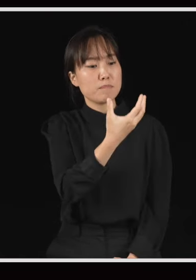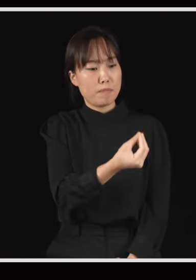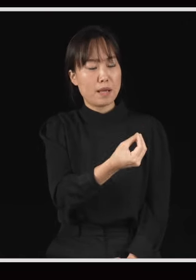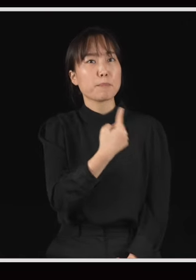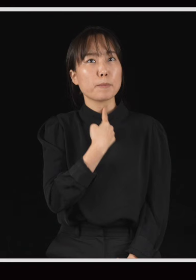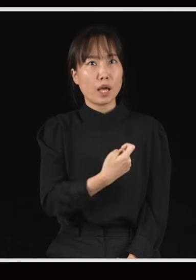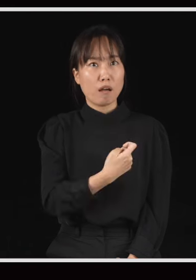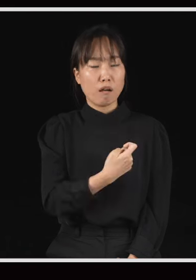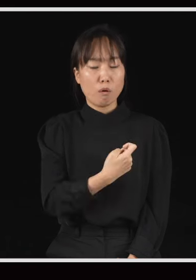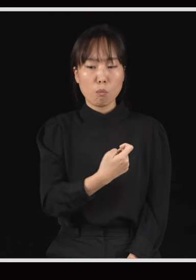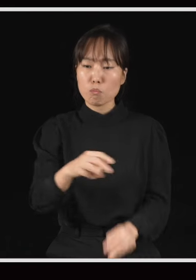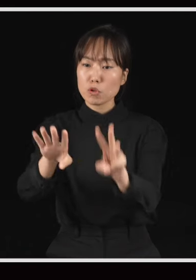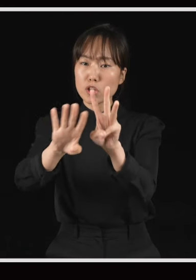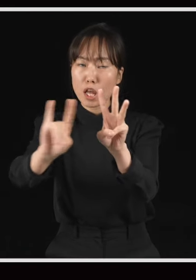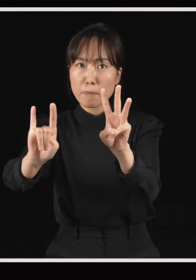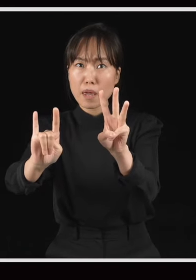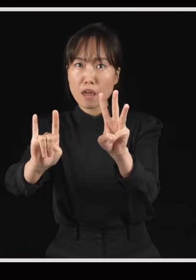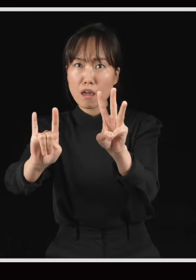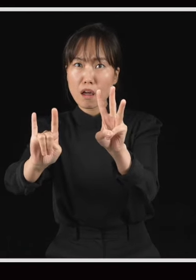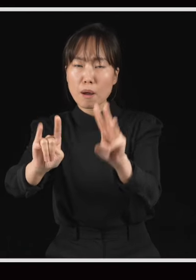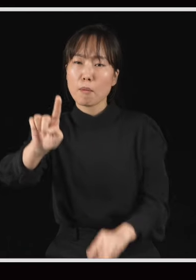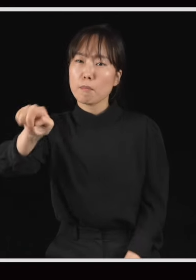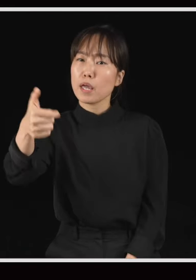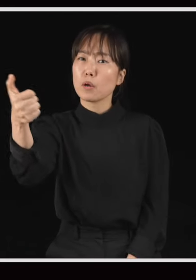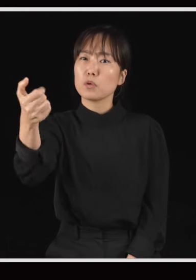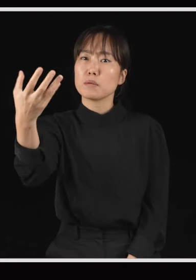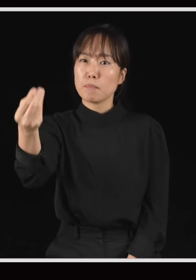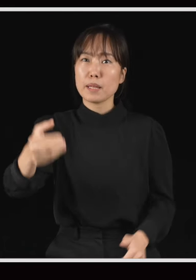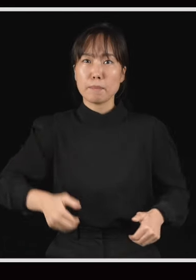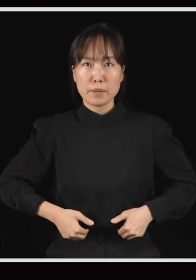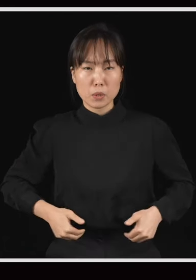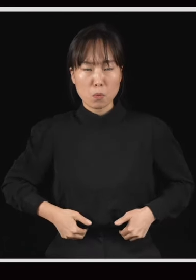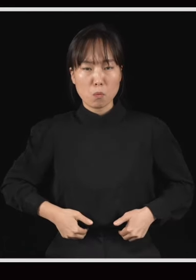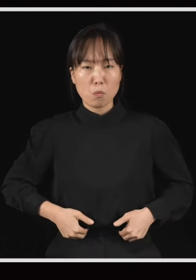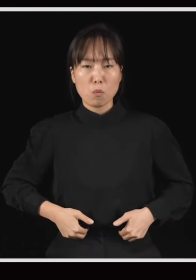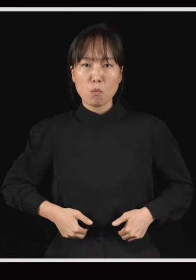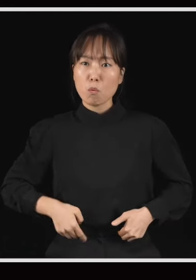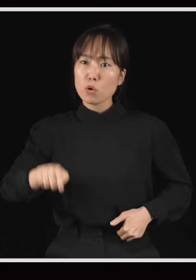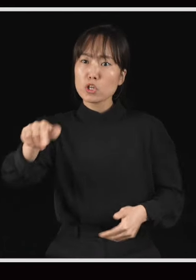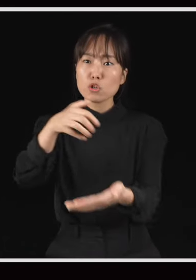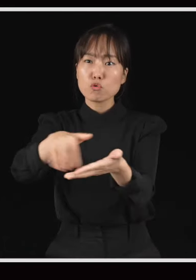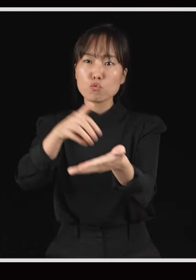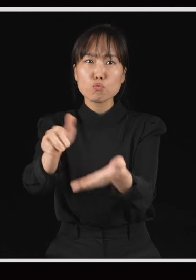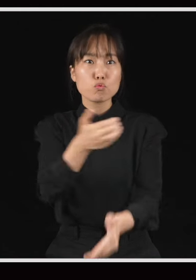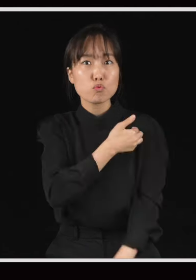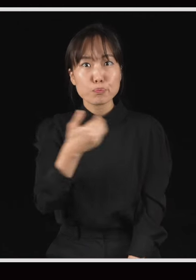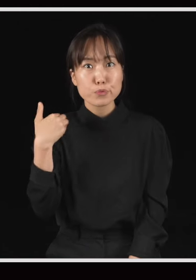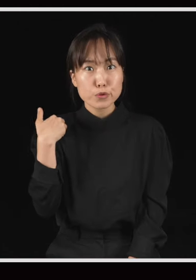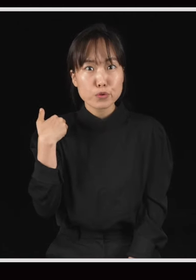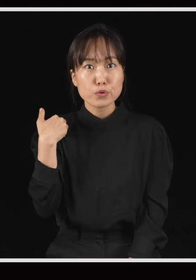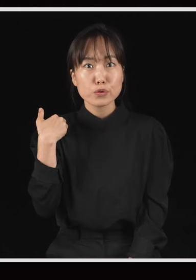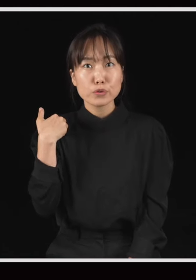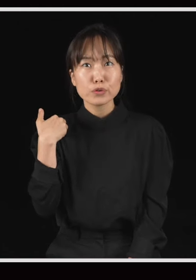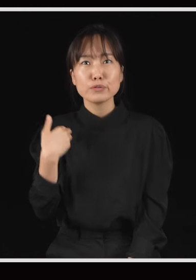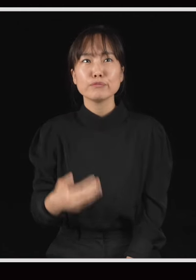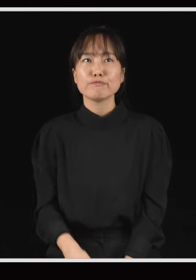명이 필요했고, 이것도 산술적으로 계산하면 150만 명이 필요합니다. 그런데 과연 150만 명으로